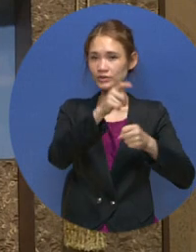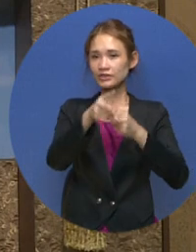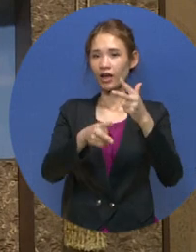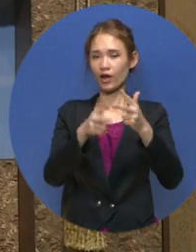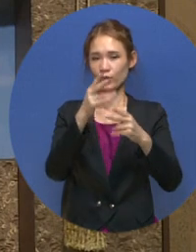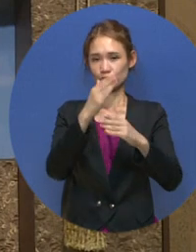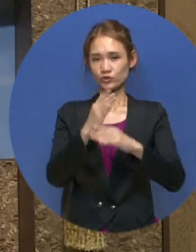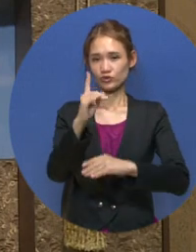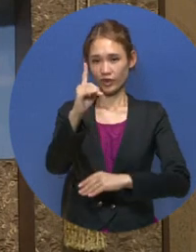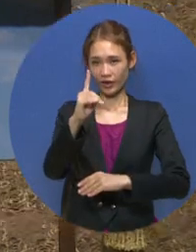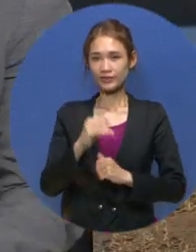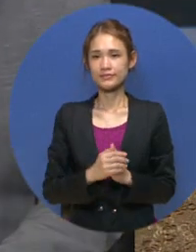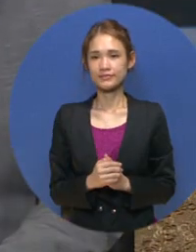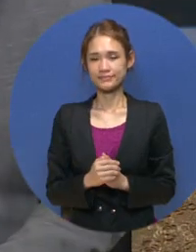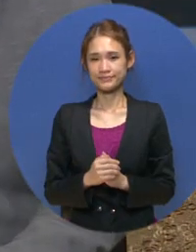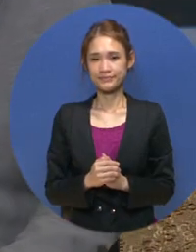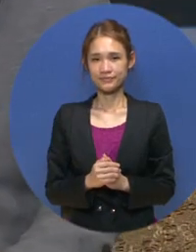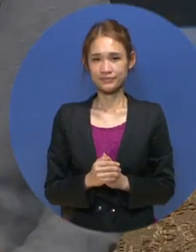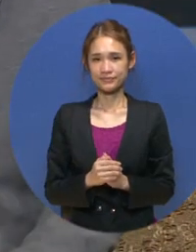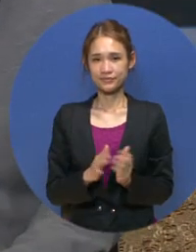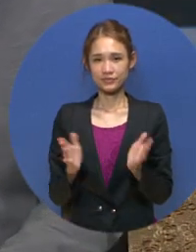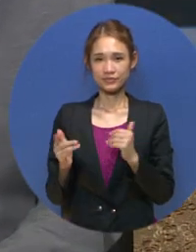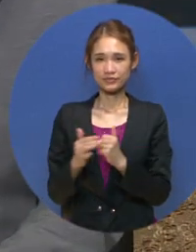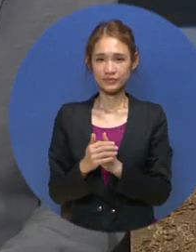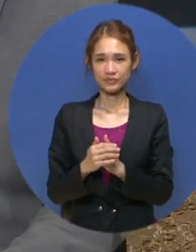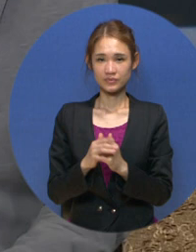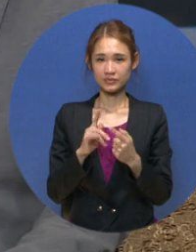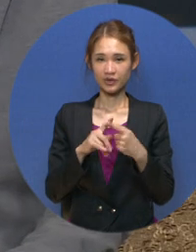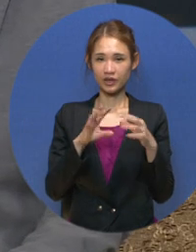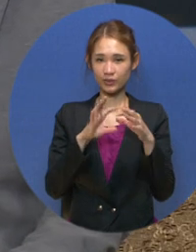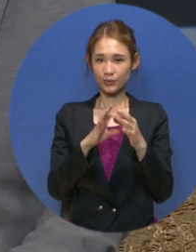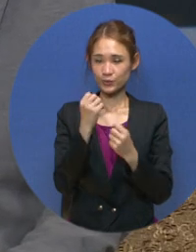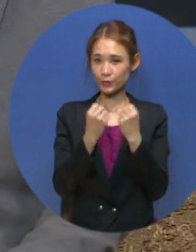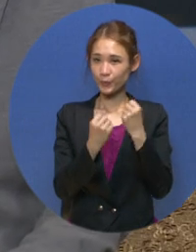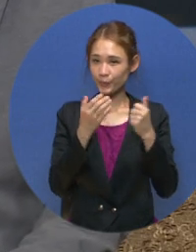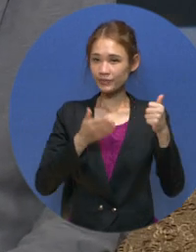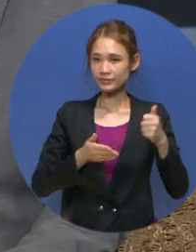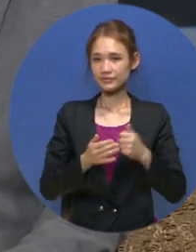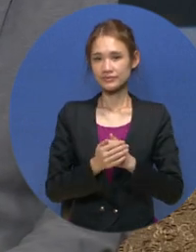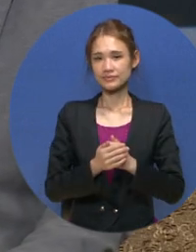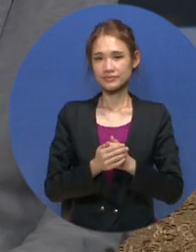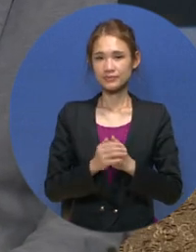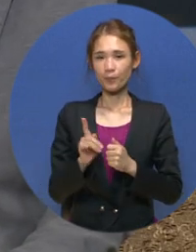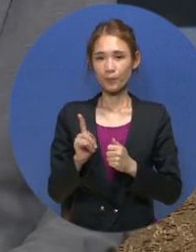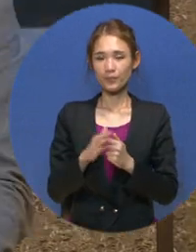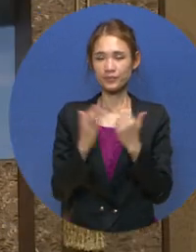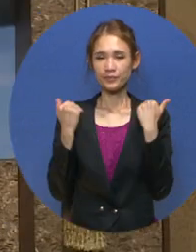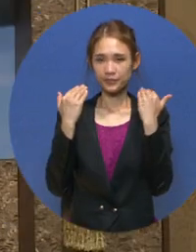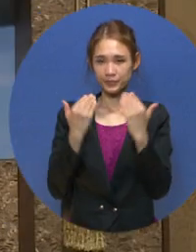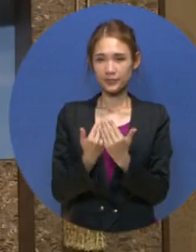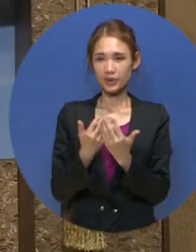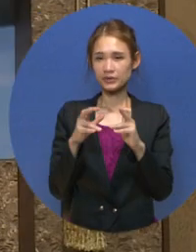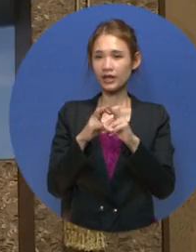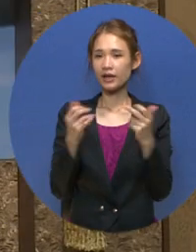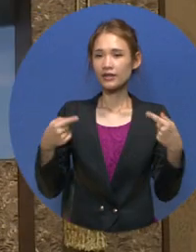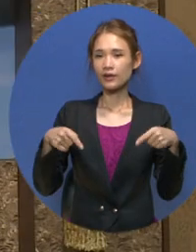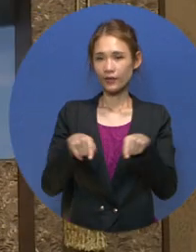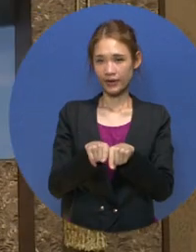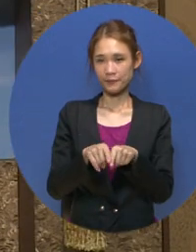목적 사업입니다. 네. 그렇다면 이 숲스토리에 대해서 좀 소개 말씀해 네, 주시죠. 숲스토리는 발달장애인들과